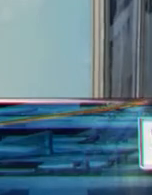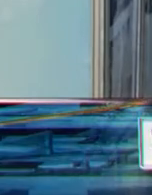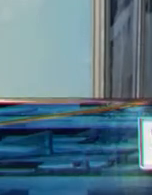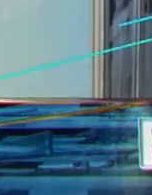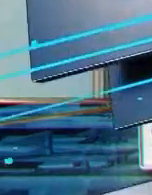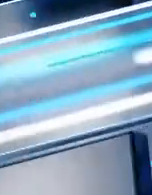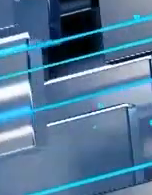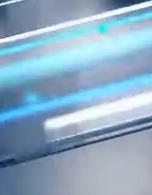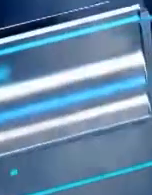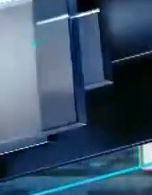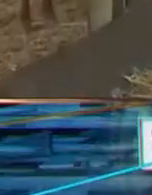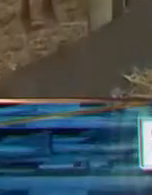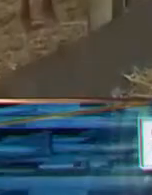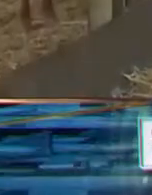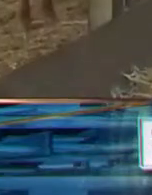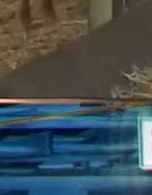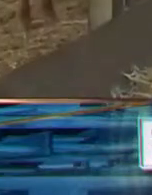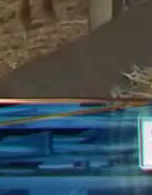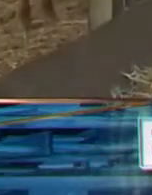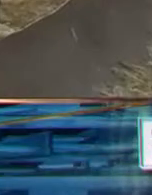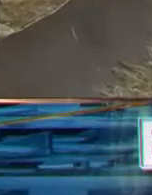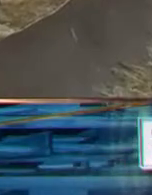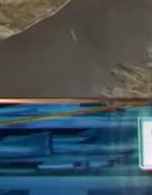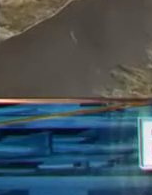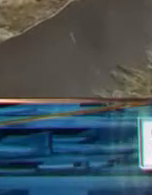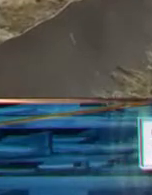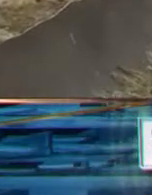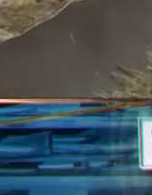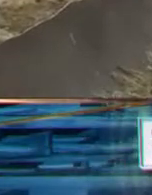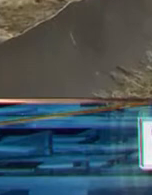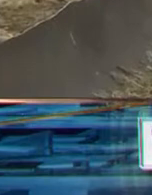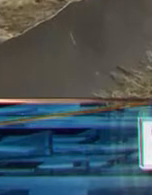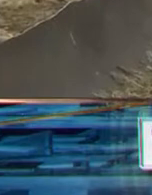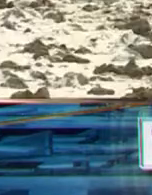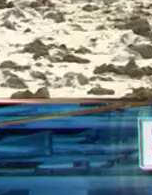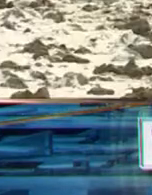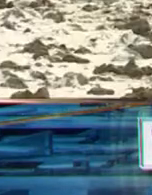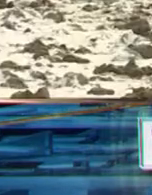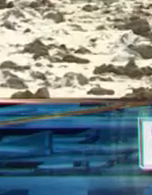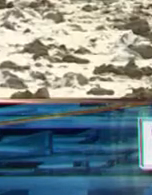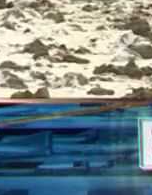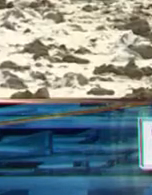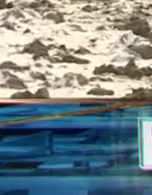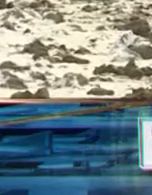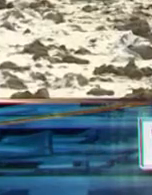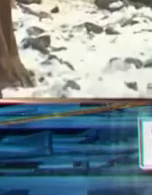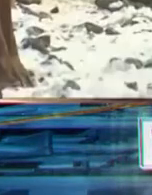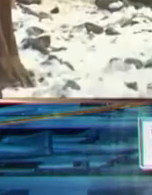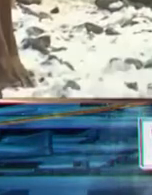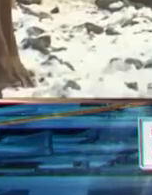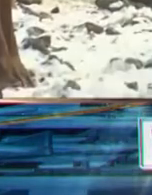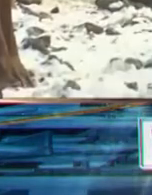ұсынылды. Тірі малды шетелге экспорттауға тыйым салынды. Мақсат мал етінің бағасын